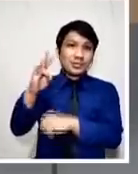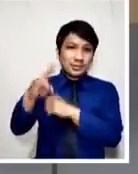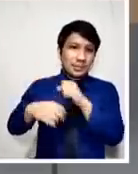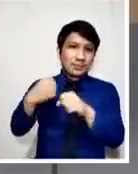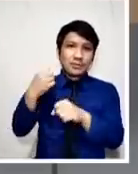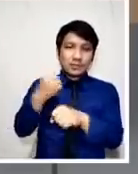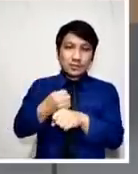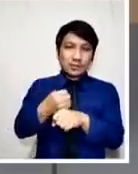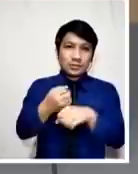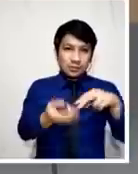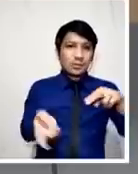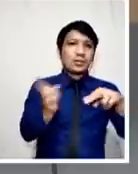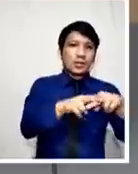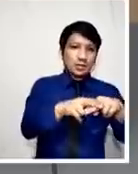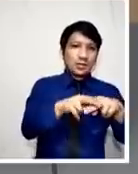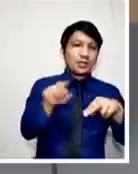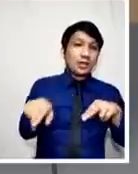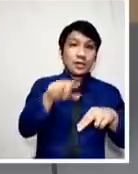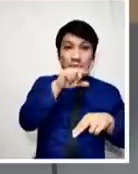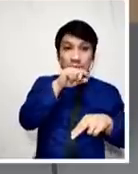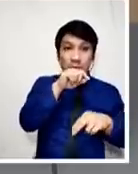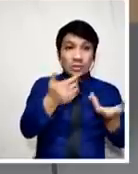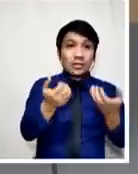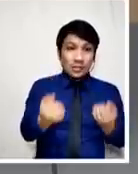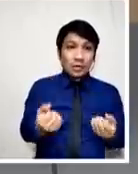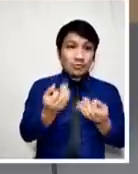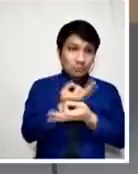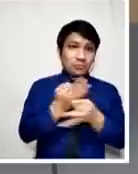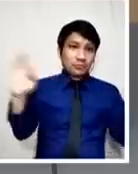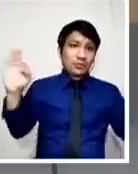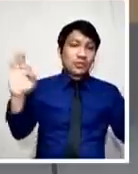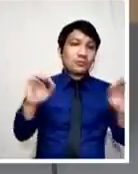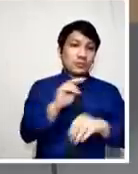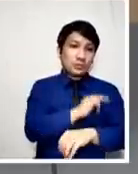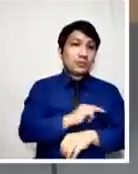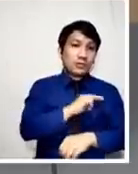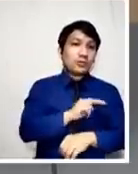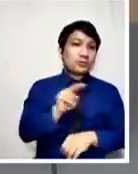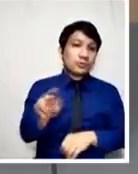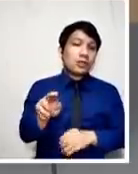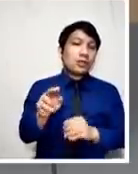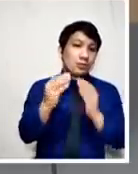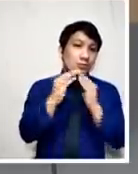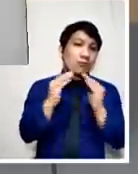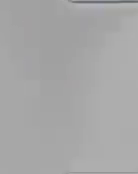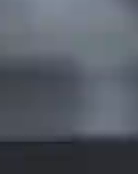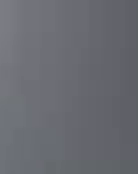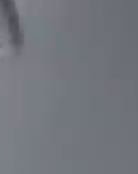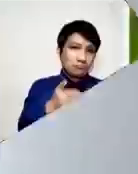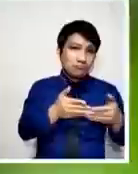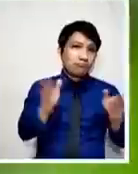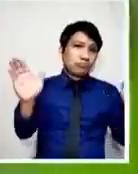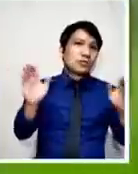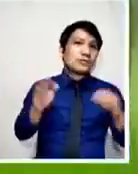sa lahi ng mga ito na balak ngayong pakawalan sa kanilang natural habitat. Nakatutok si Von Aquino.